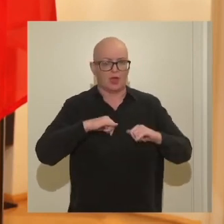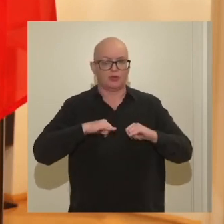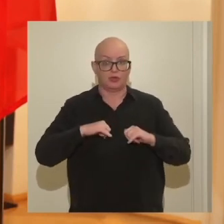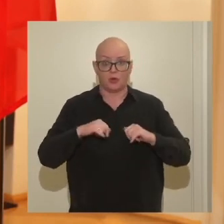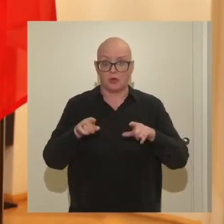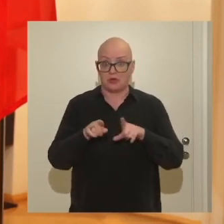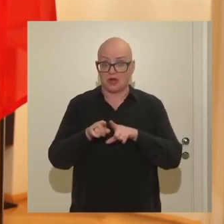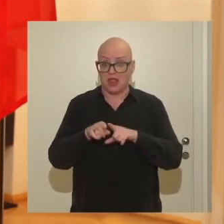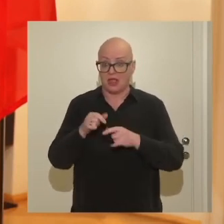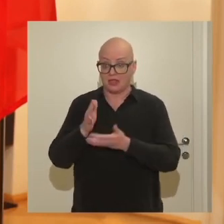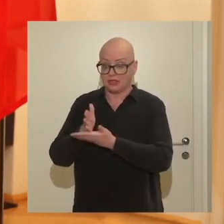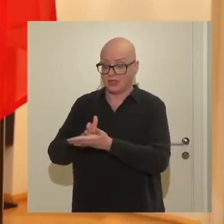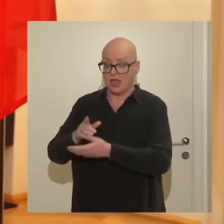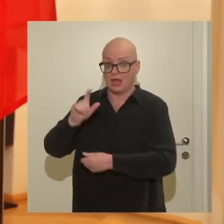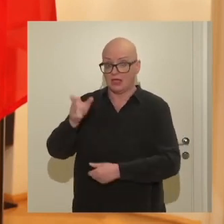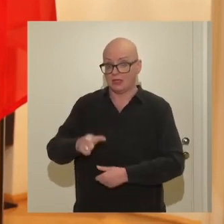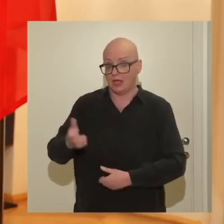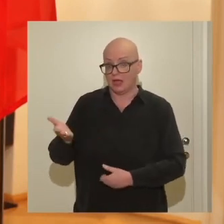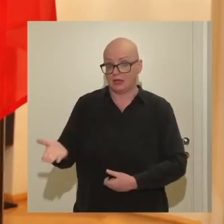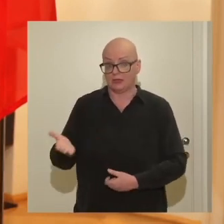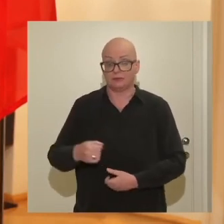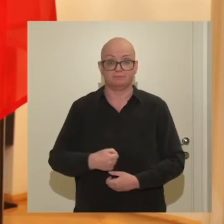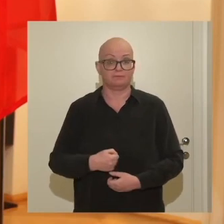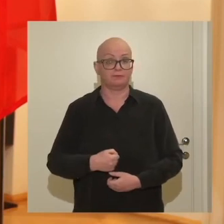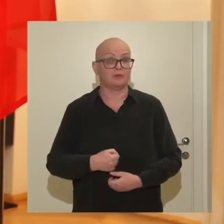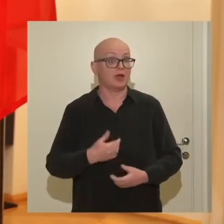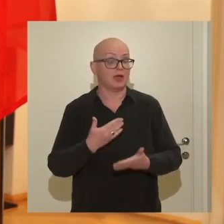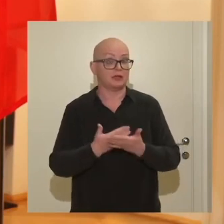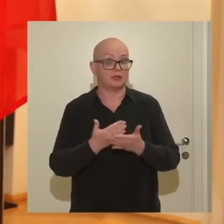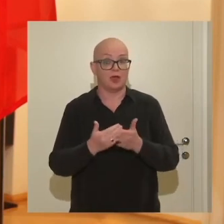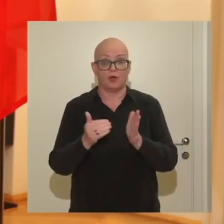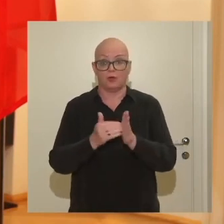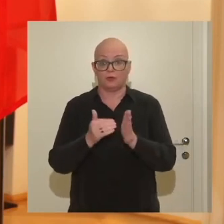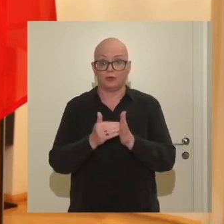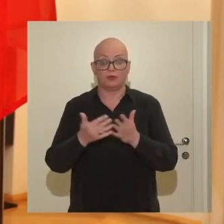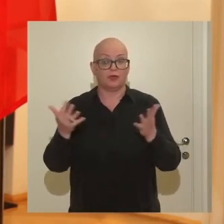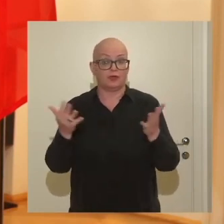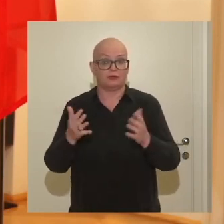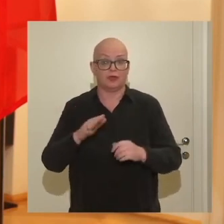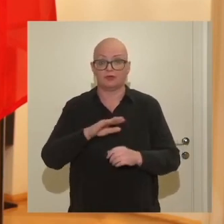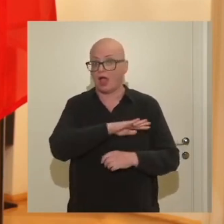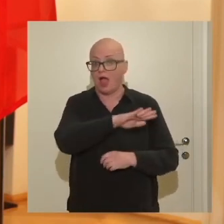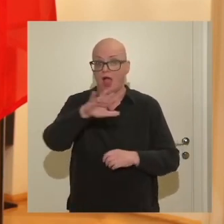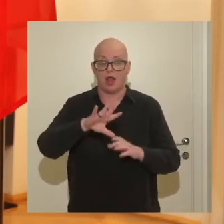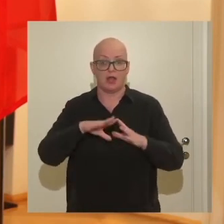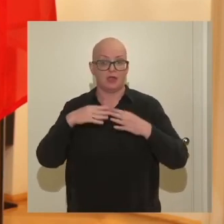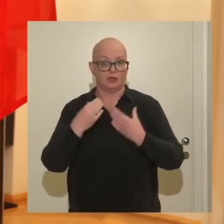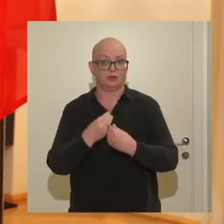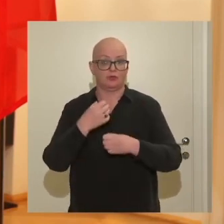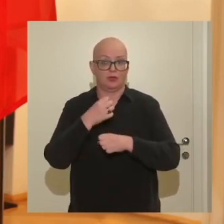Skifahren hat es geheißen 5-Uhr-Tee. Da habe ich auch nicht immer nur Tee getrunken. Aber schon als ich Bürgermeister war im